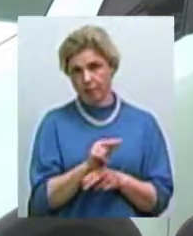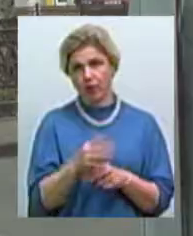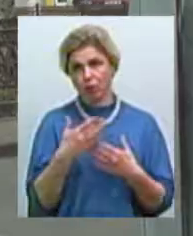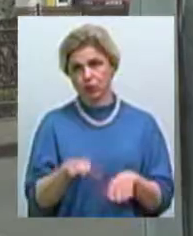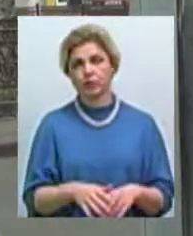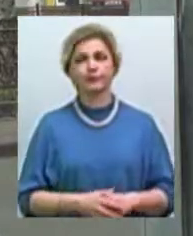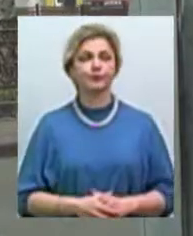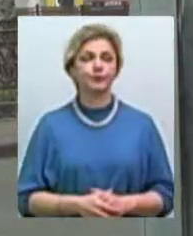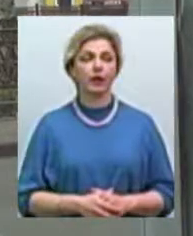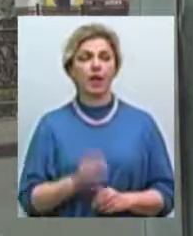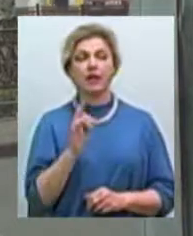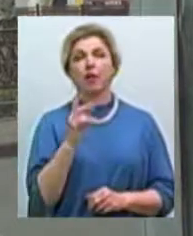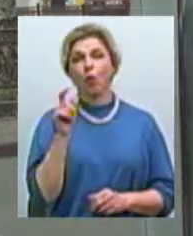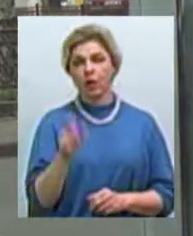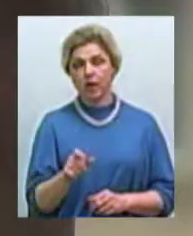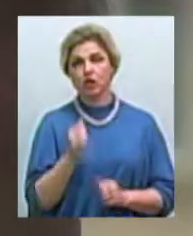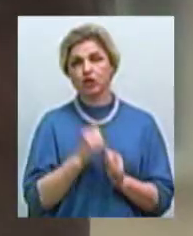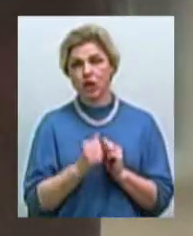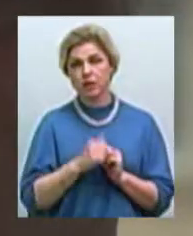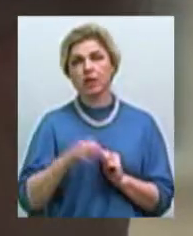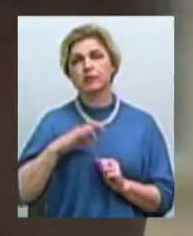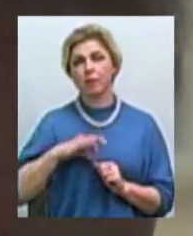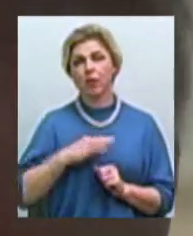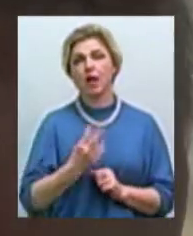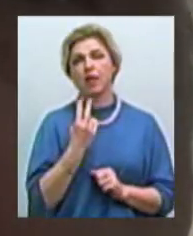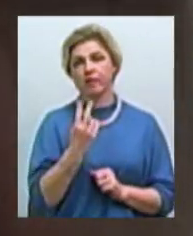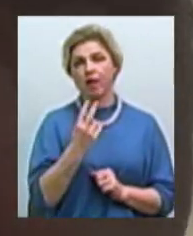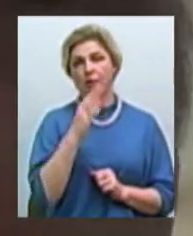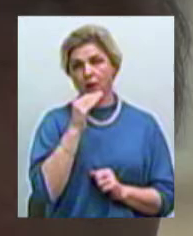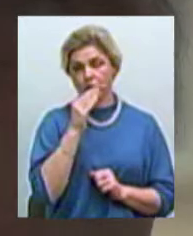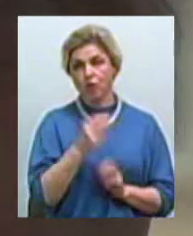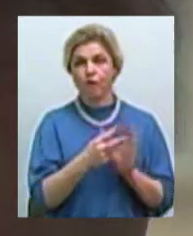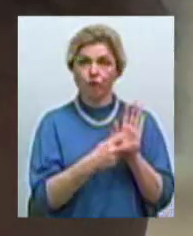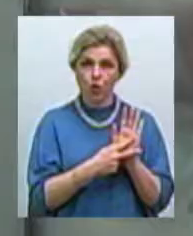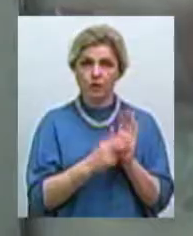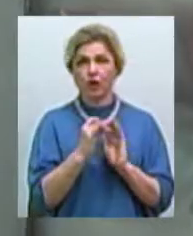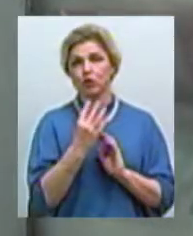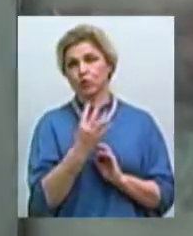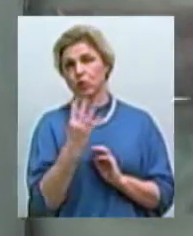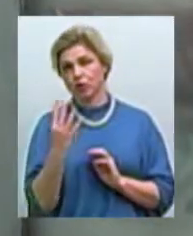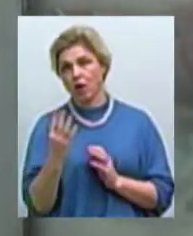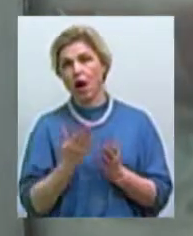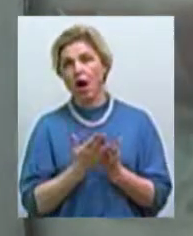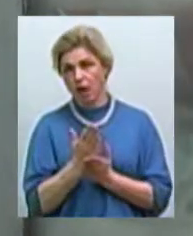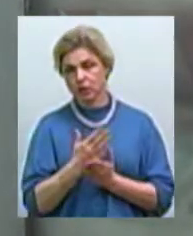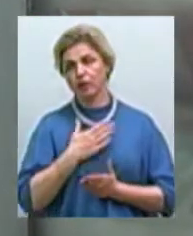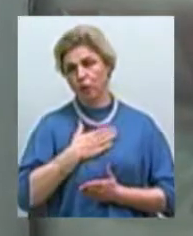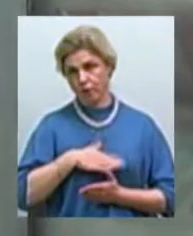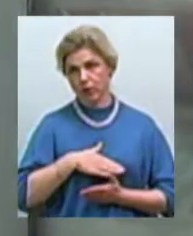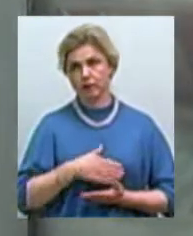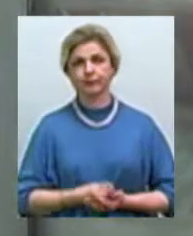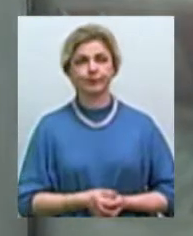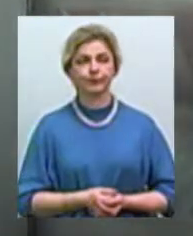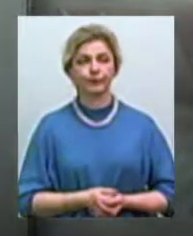всі. Миколаєвець Андрій Тюрінков частіше користується двома маршрутами – 8-м та 44-м. Якістю в цілому задоволений. На